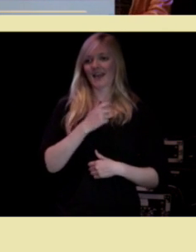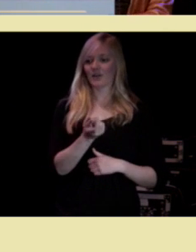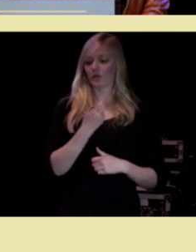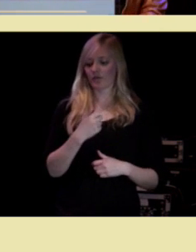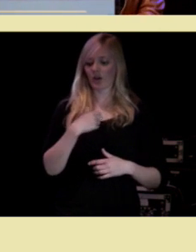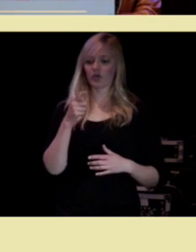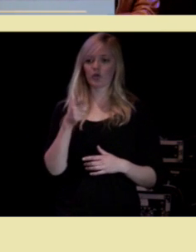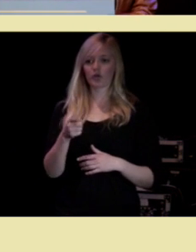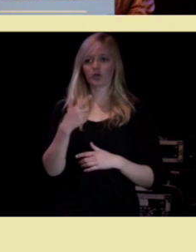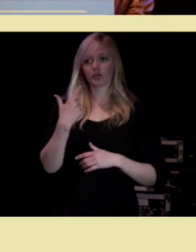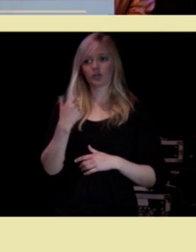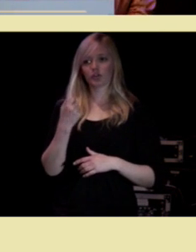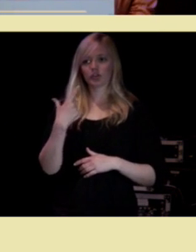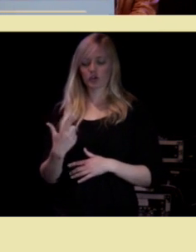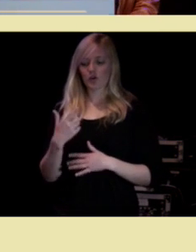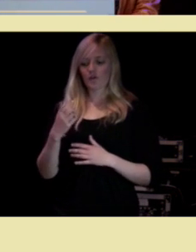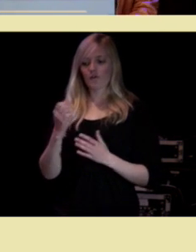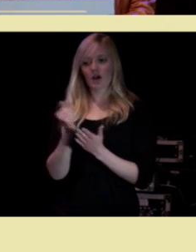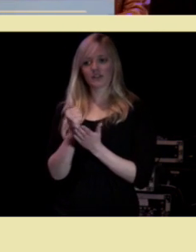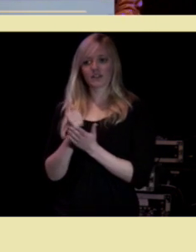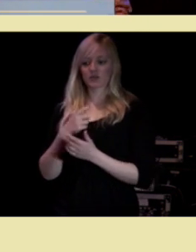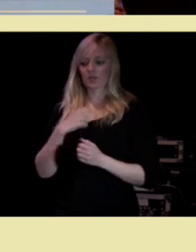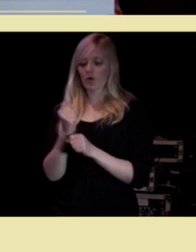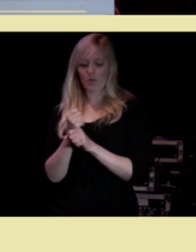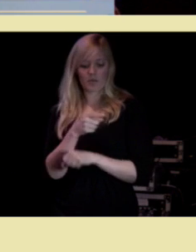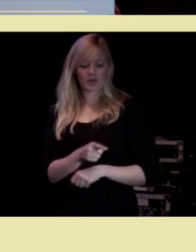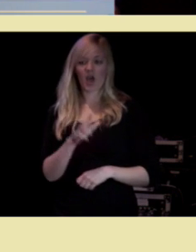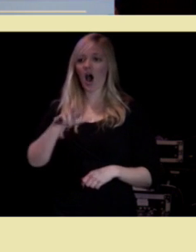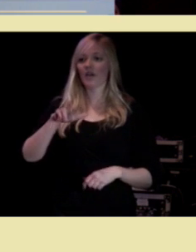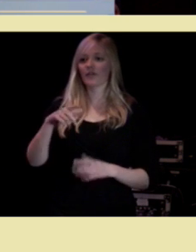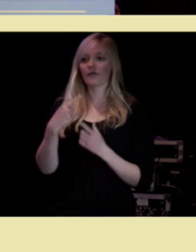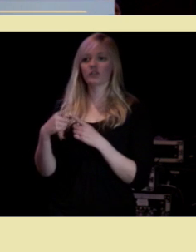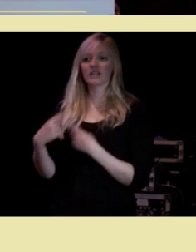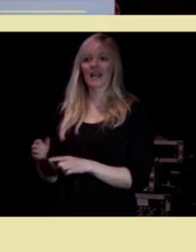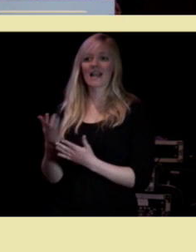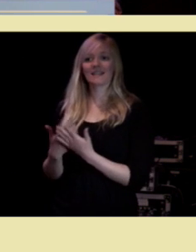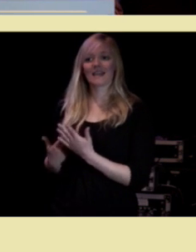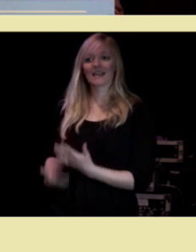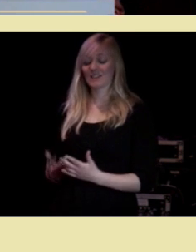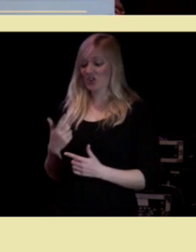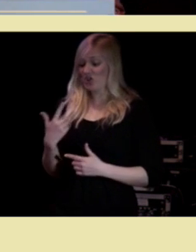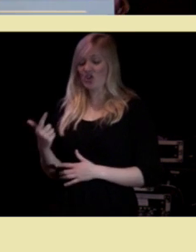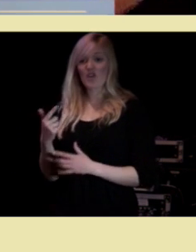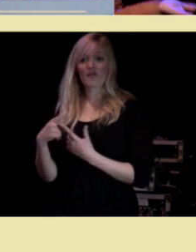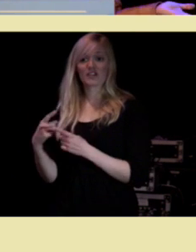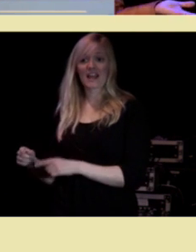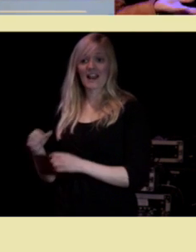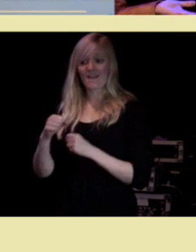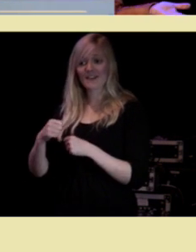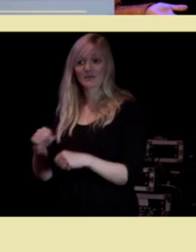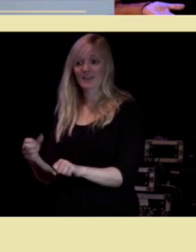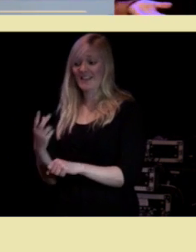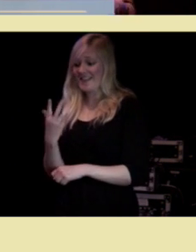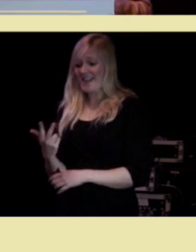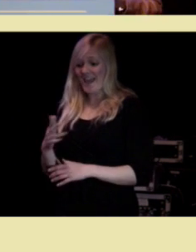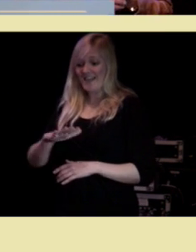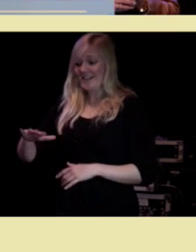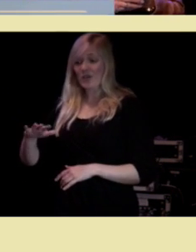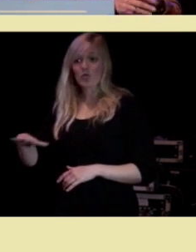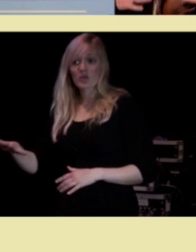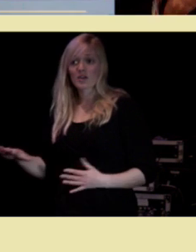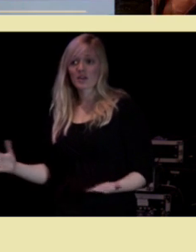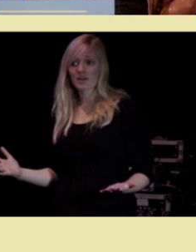177 ansatte som jobbet i dette feltet. Vi hadde 18 forskjellige tjenester, 7 ulike virksomheter i 3 sektorer,